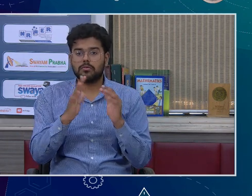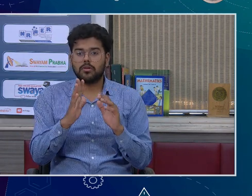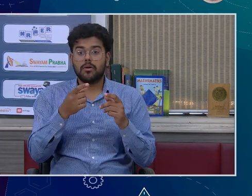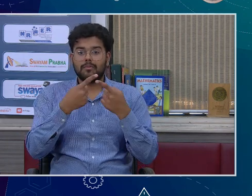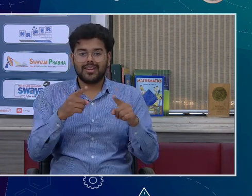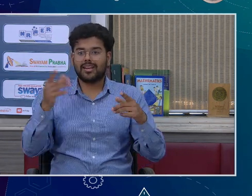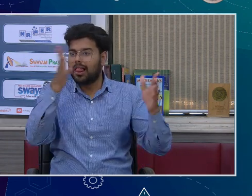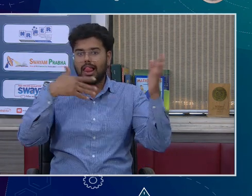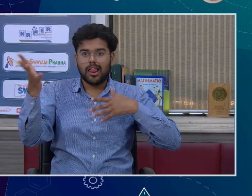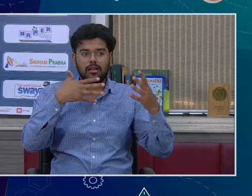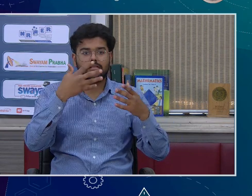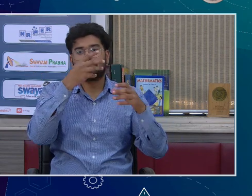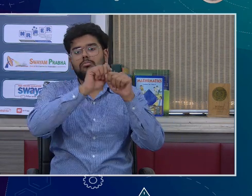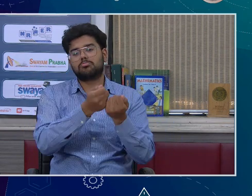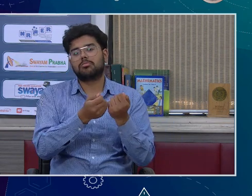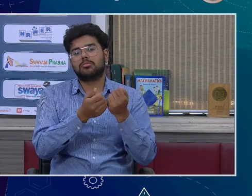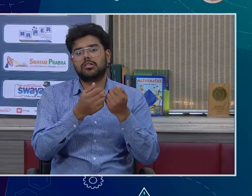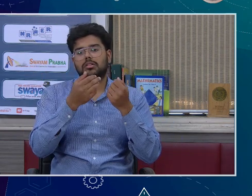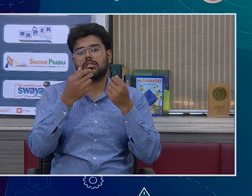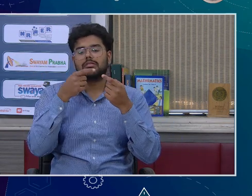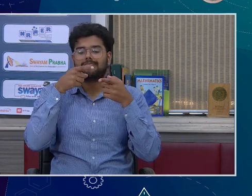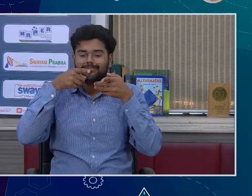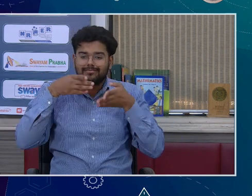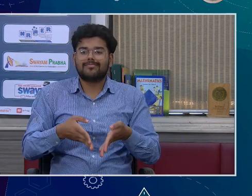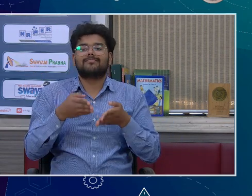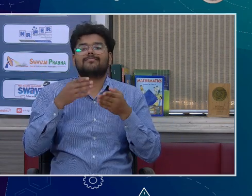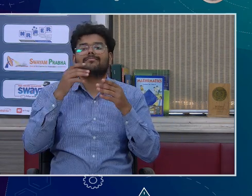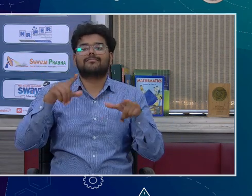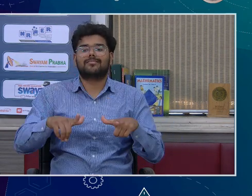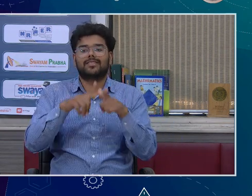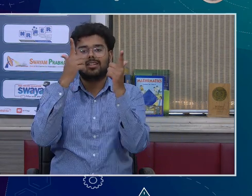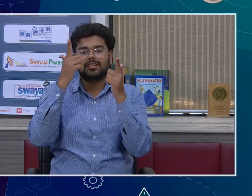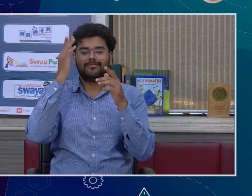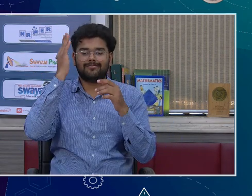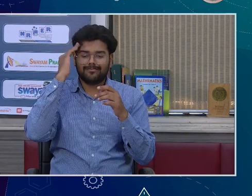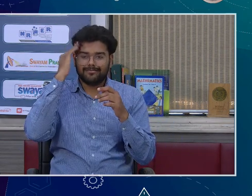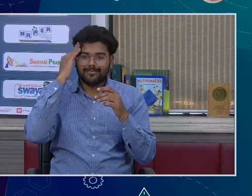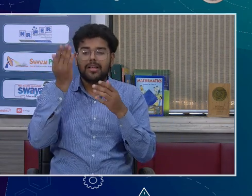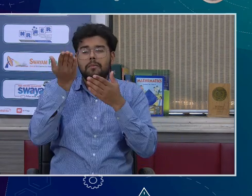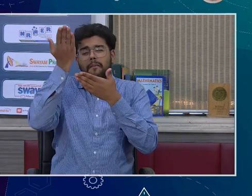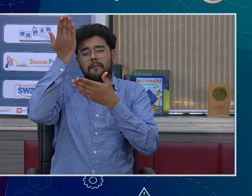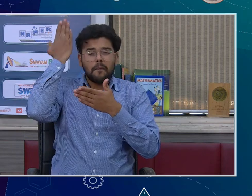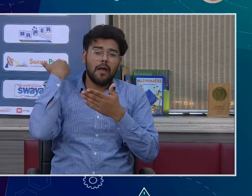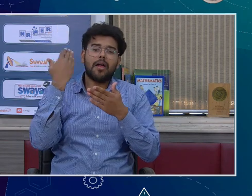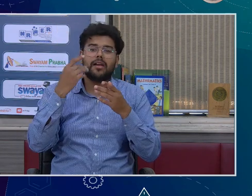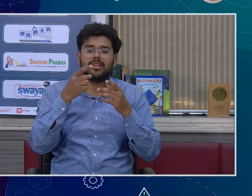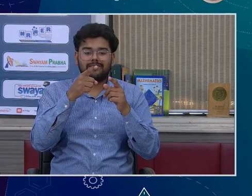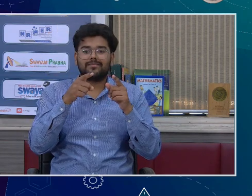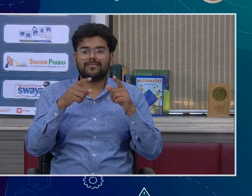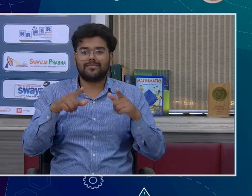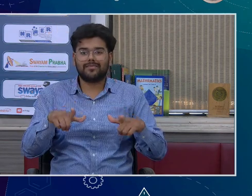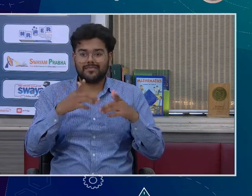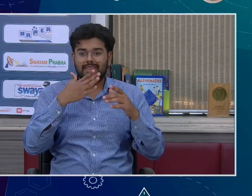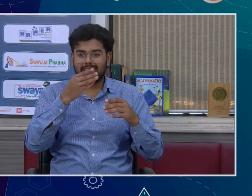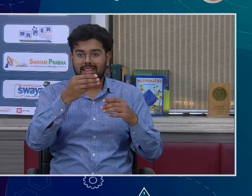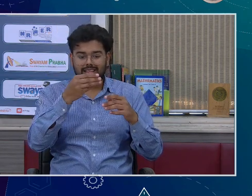गया. सो नाउ द ट्री रियलाइज्ड दैट इट्स ओल्ड needle left, needle kind